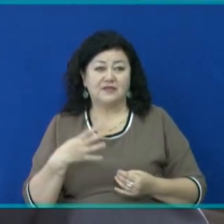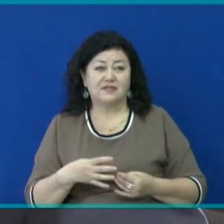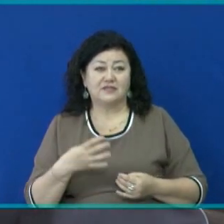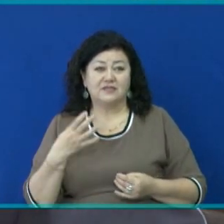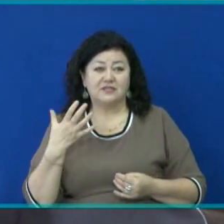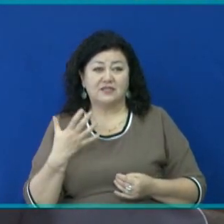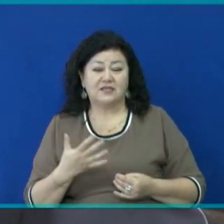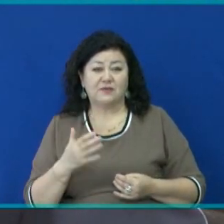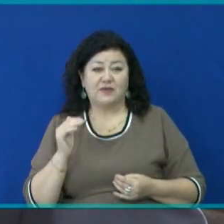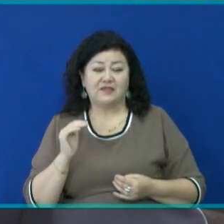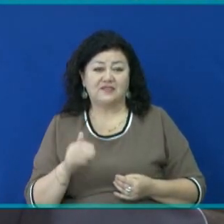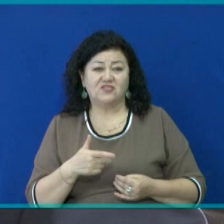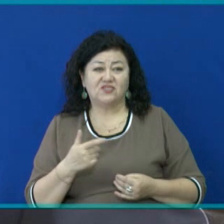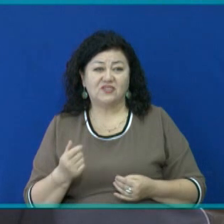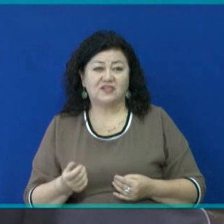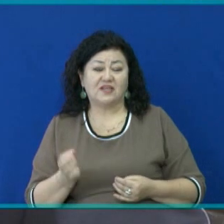4-5 мың гектар жер су ішкен.